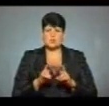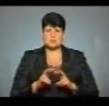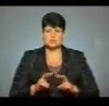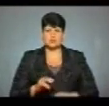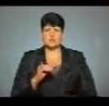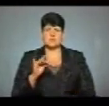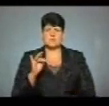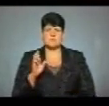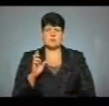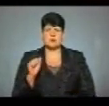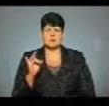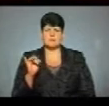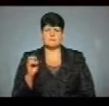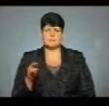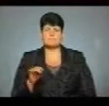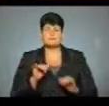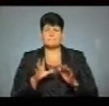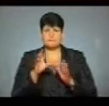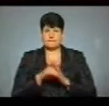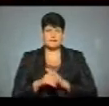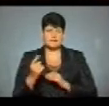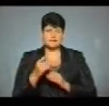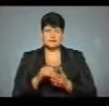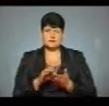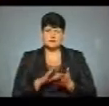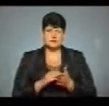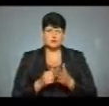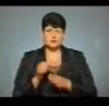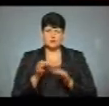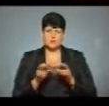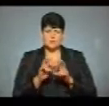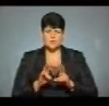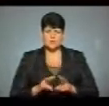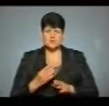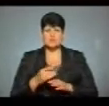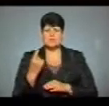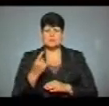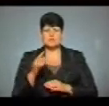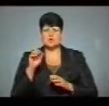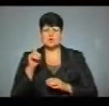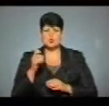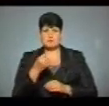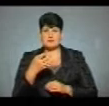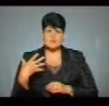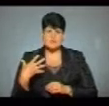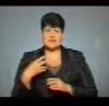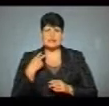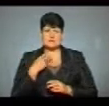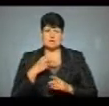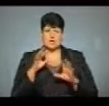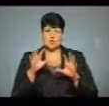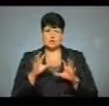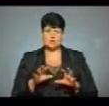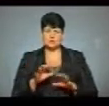Юрій Барабан. Подія внесена у єдиний реєстр досудових розслідувань за частиною 1 статті 115 Кримінального кодексу